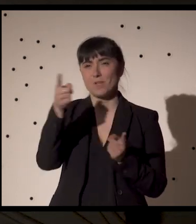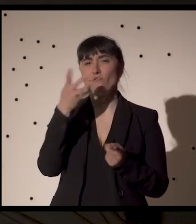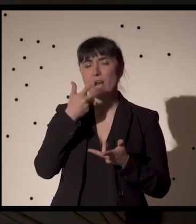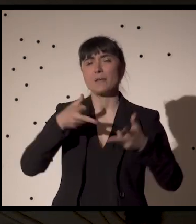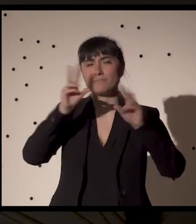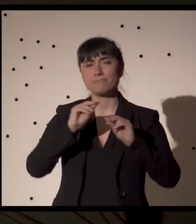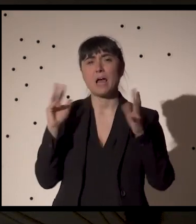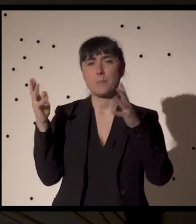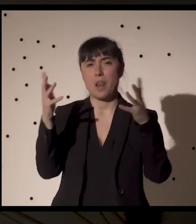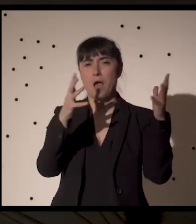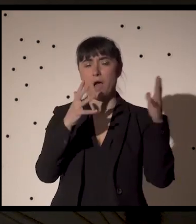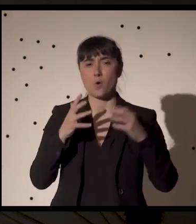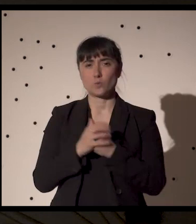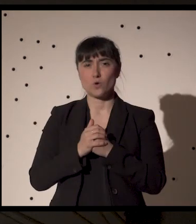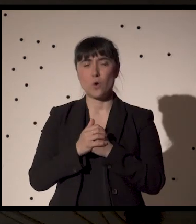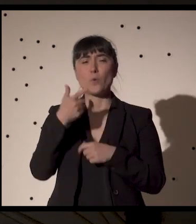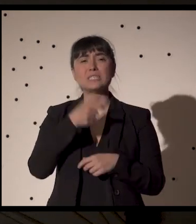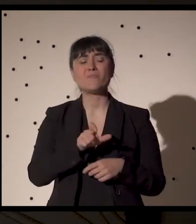il lavoro